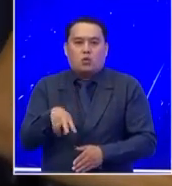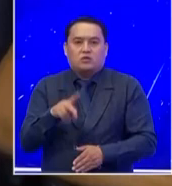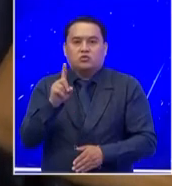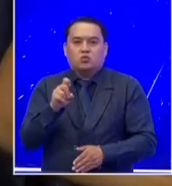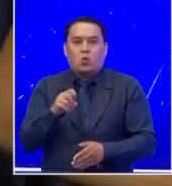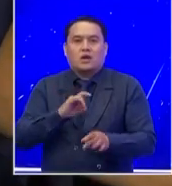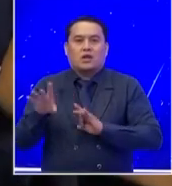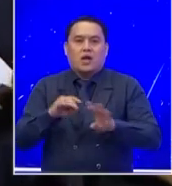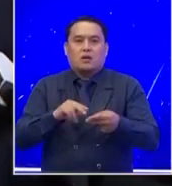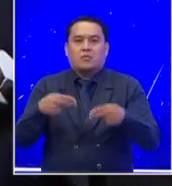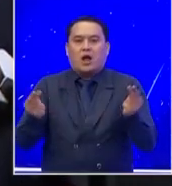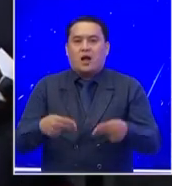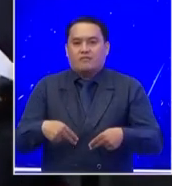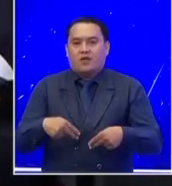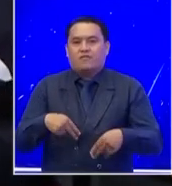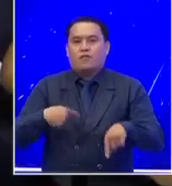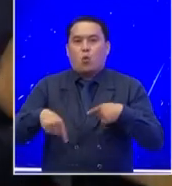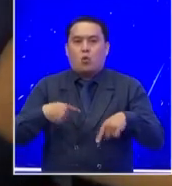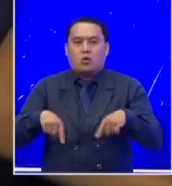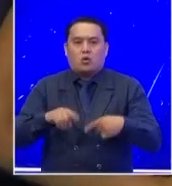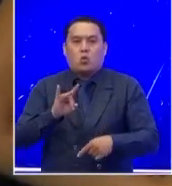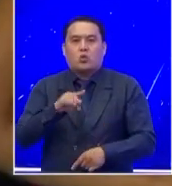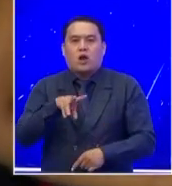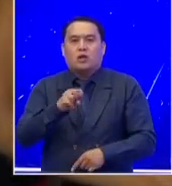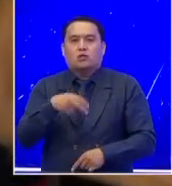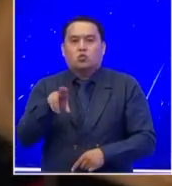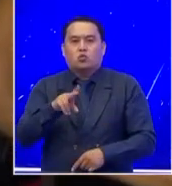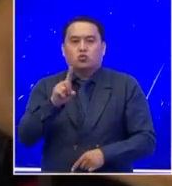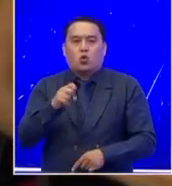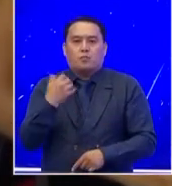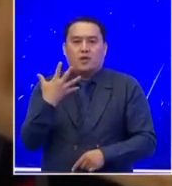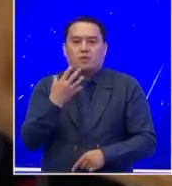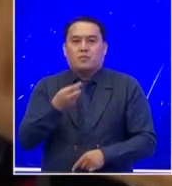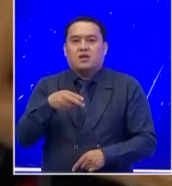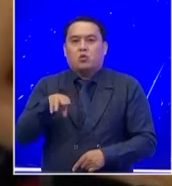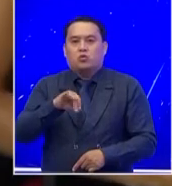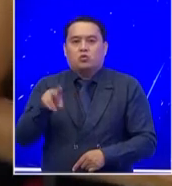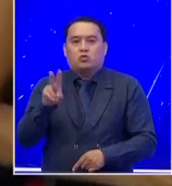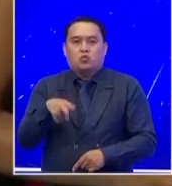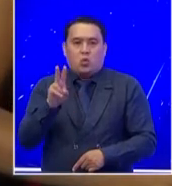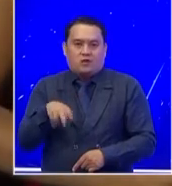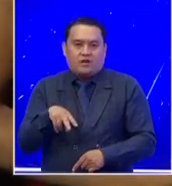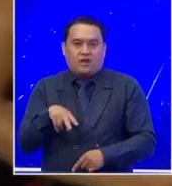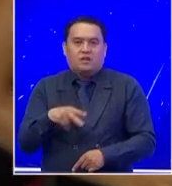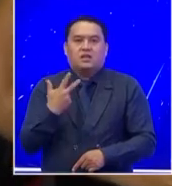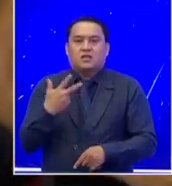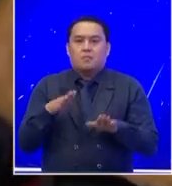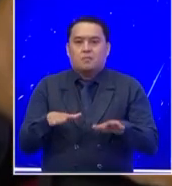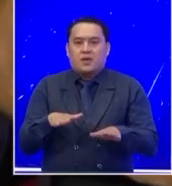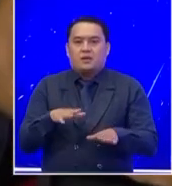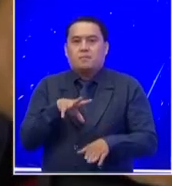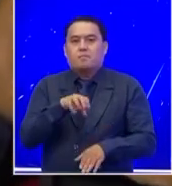контракты. На втором месте рейтинга футболист Криштиану Роналду. У него 105 миллионов долларов. Замыкает тройку игрок